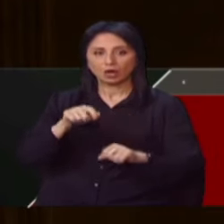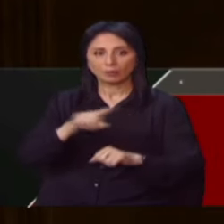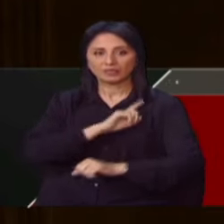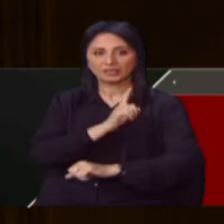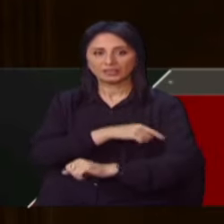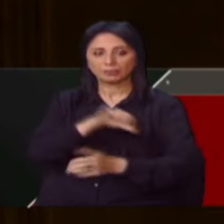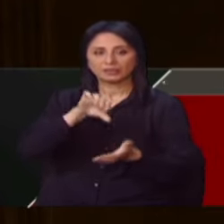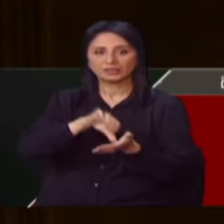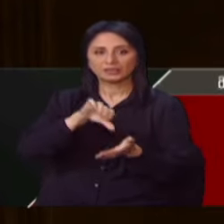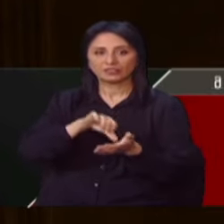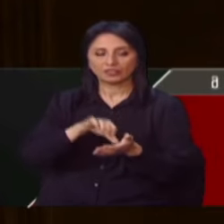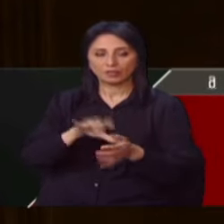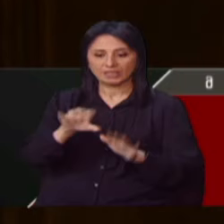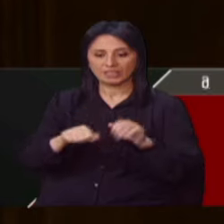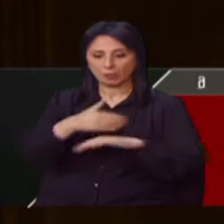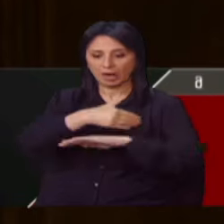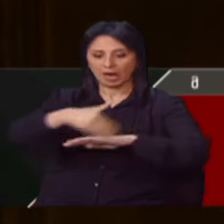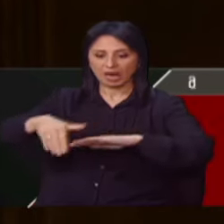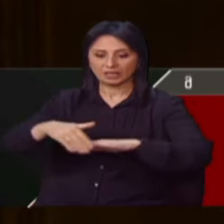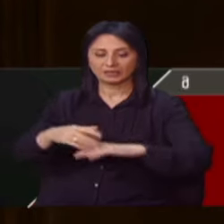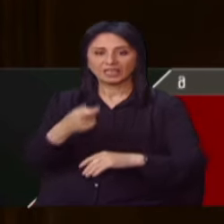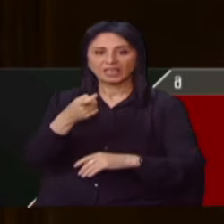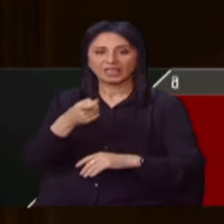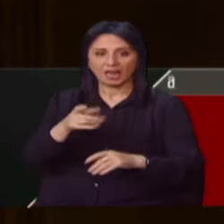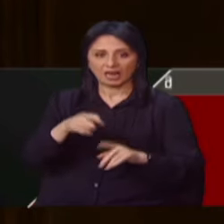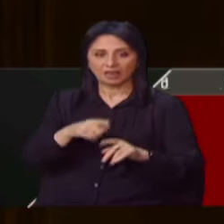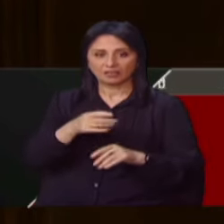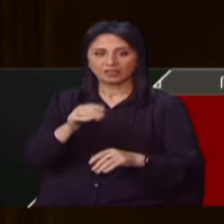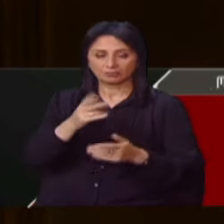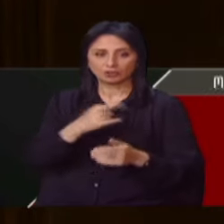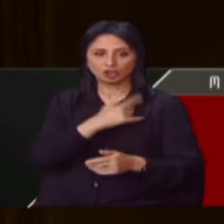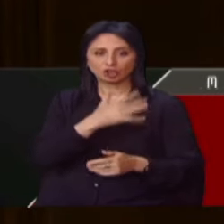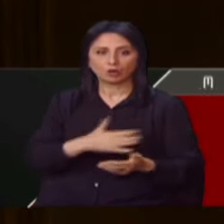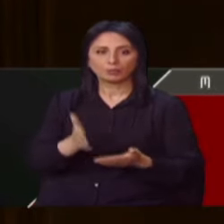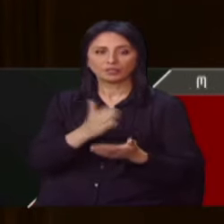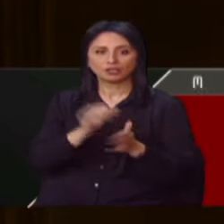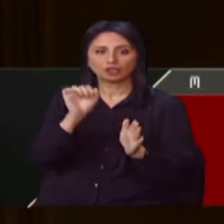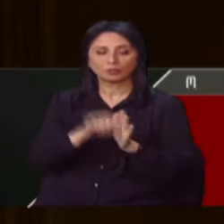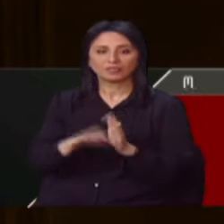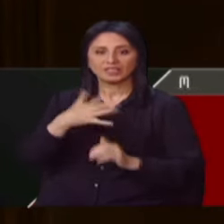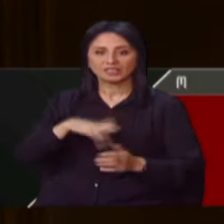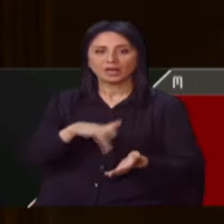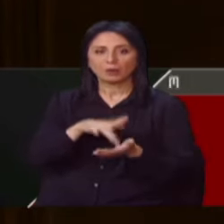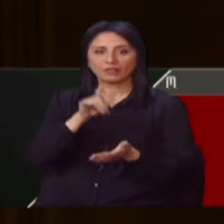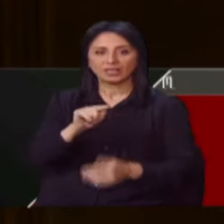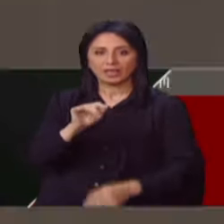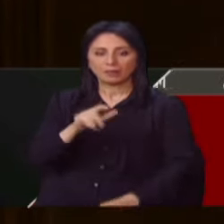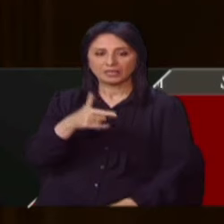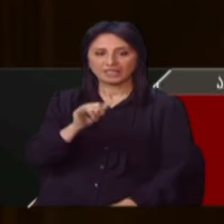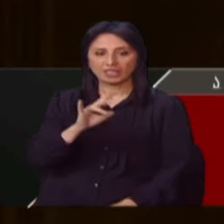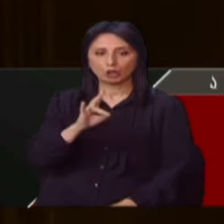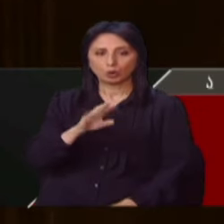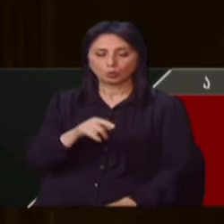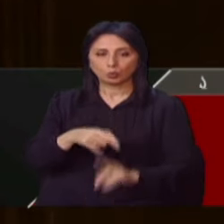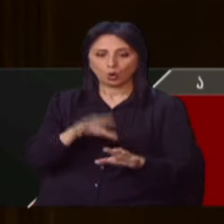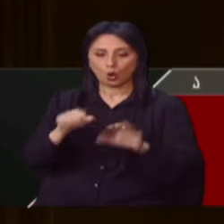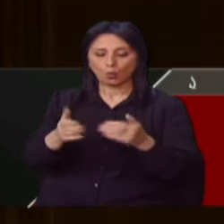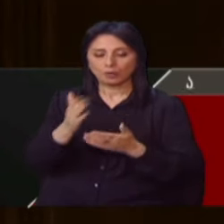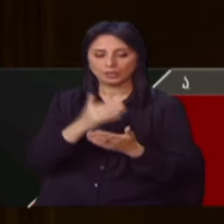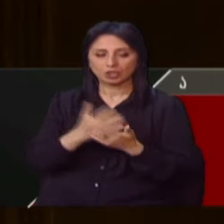ძალის წარმომადგენლებმა საოკუპაციო ხასთან ცეცხლასროლი იარაღიდან მიყენებული ჭრილობის შედეგად მოკლეს საქართველოს მოქალაქე თამაზ გინტური. ოკუპაციის